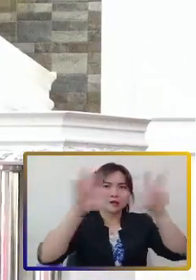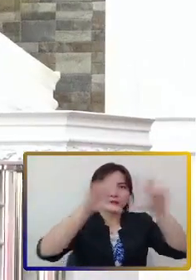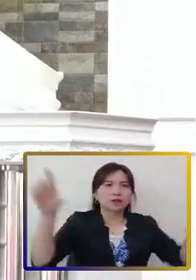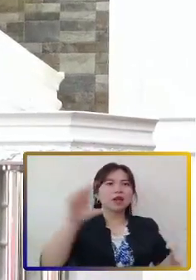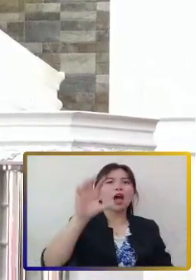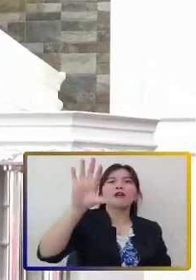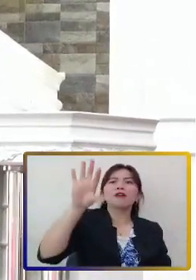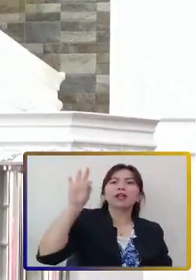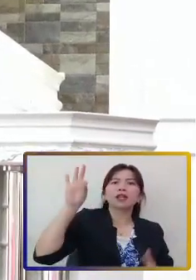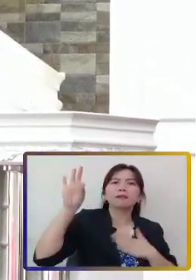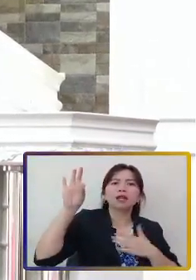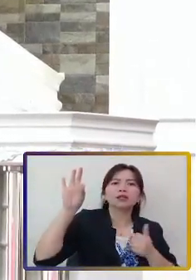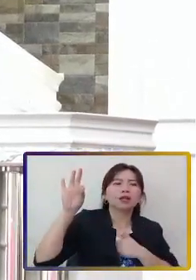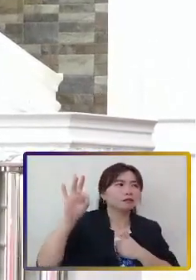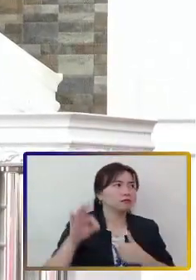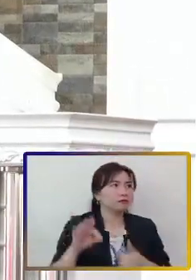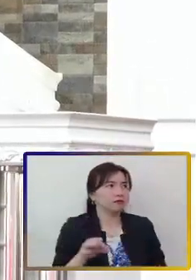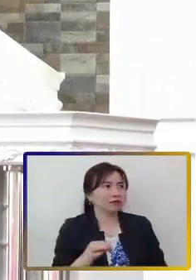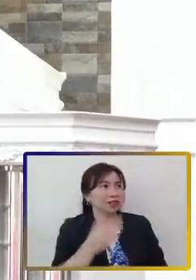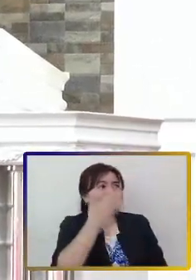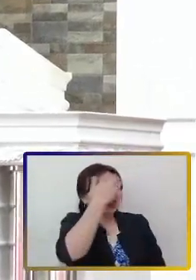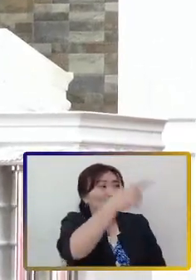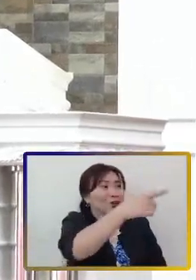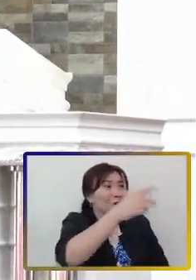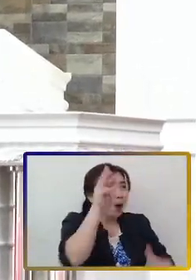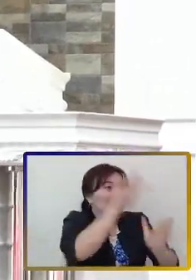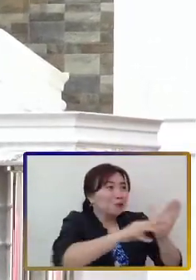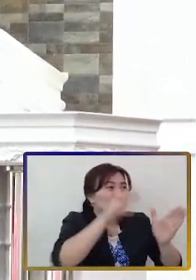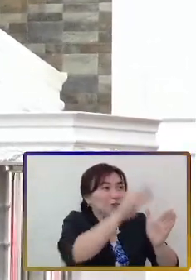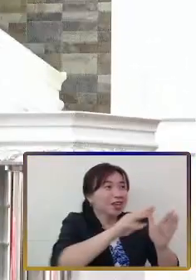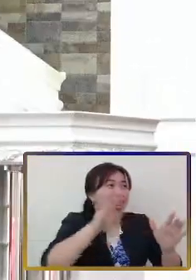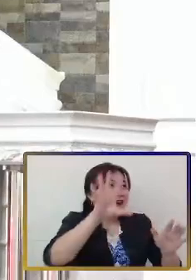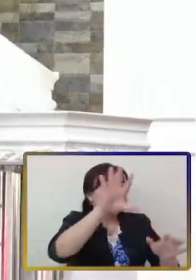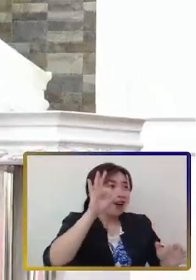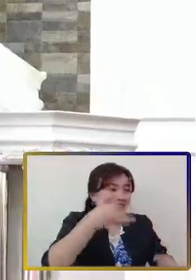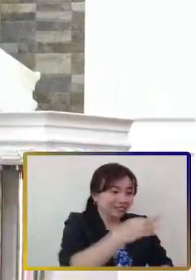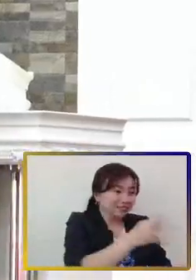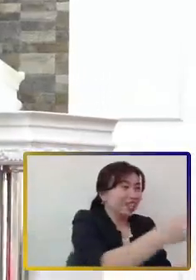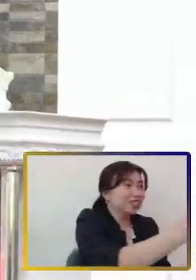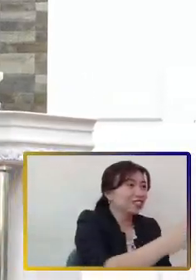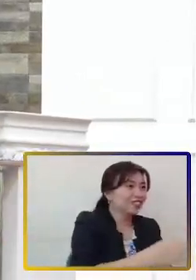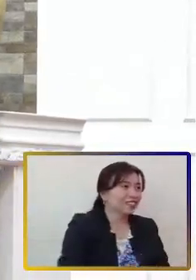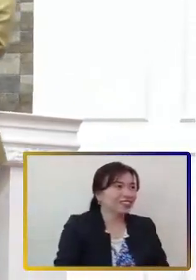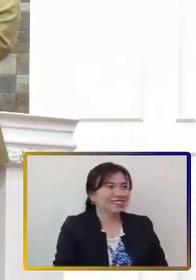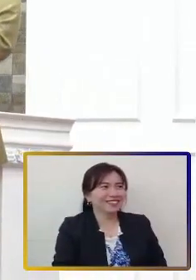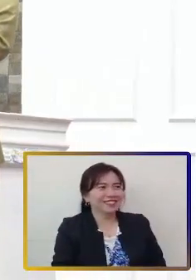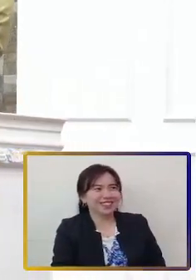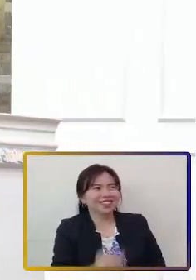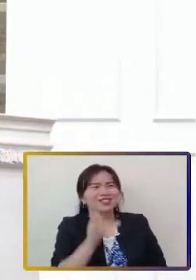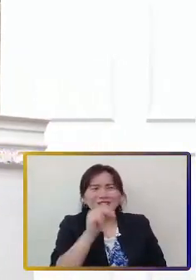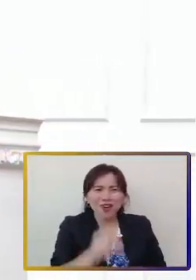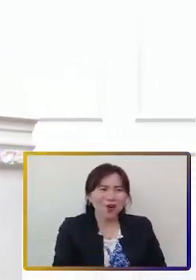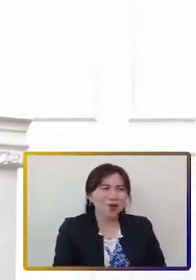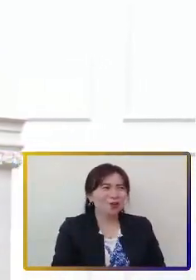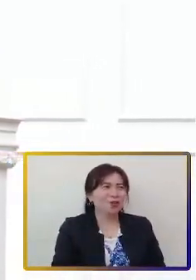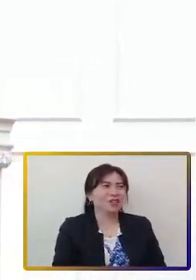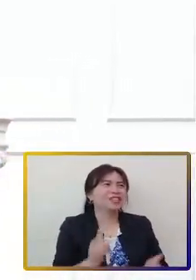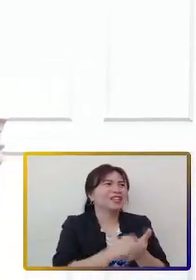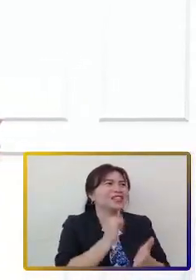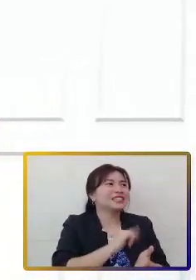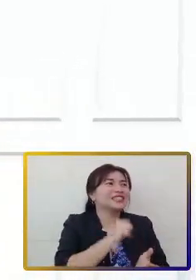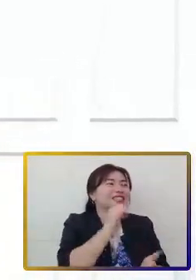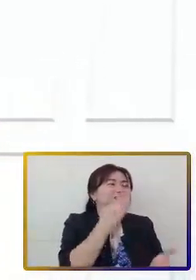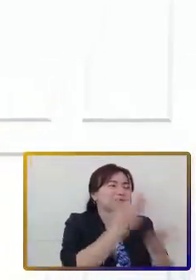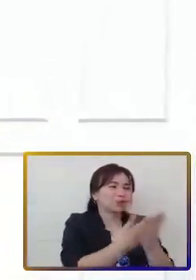pa you see Akalain mo mo hahanapin mo yung sarili mo by your own script mahirap yan